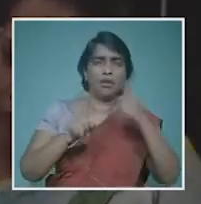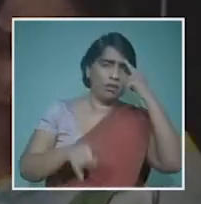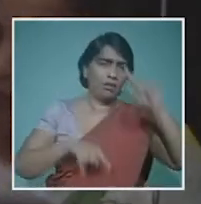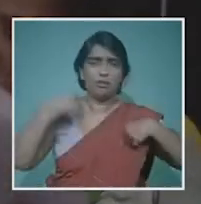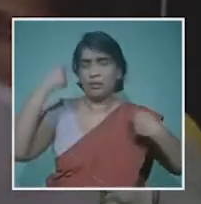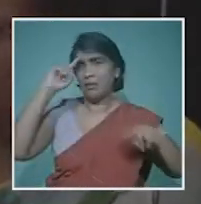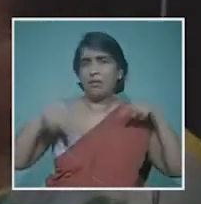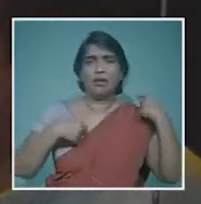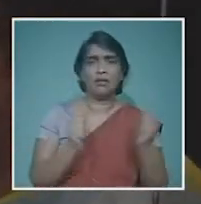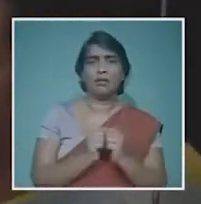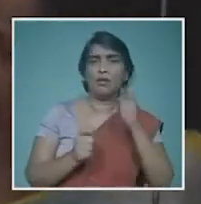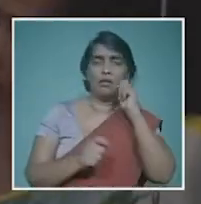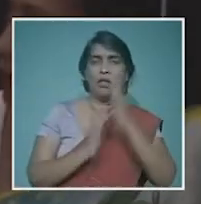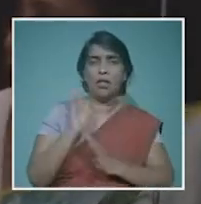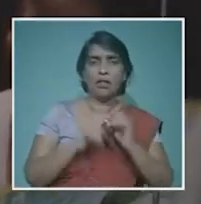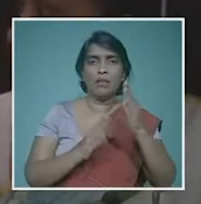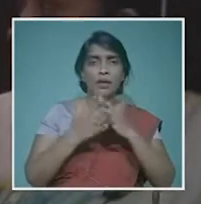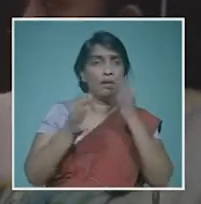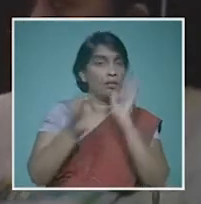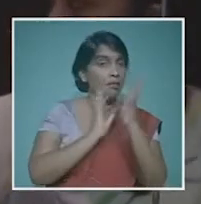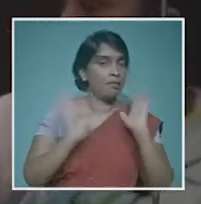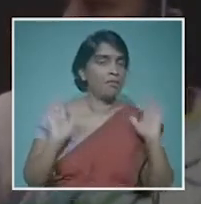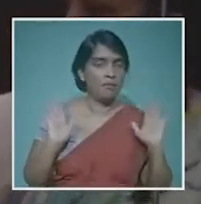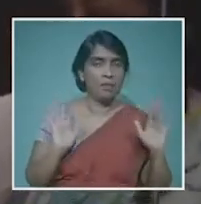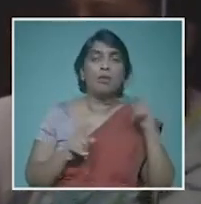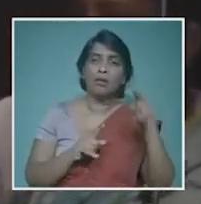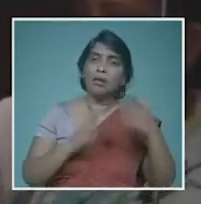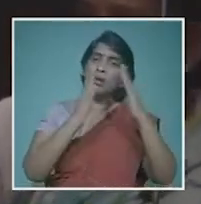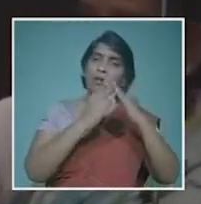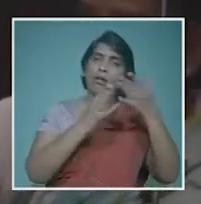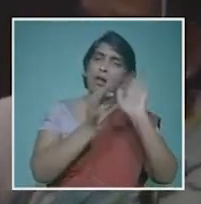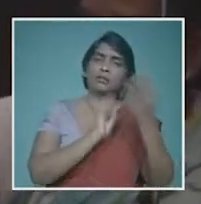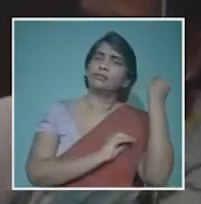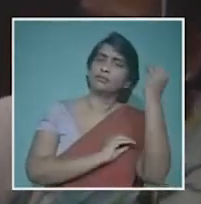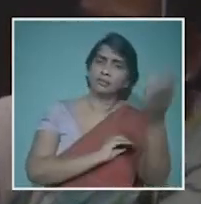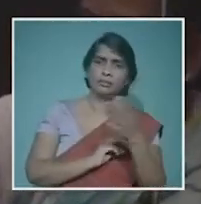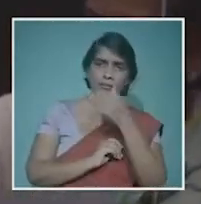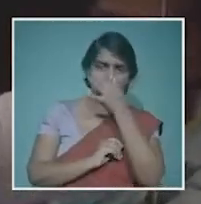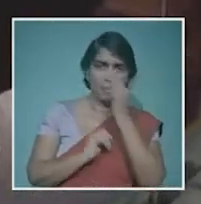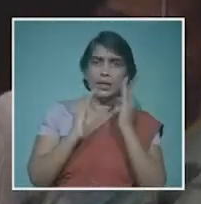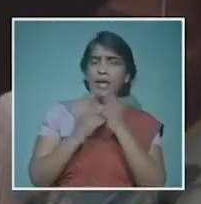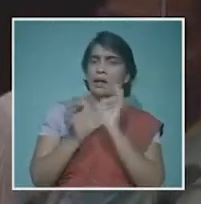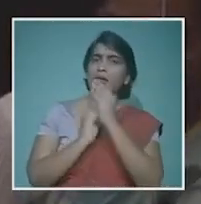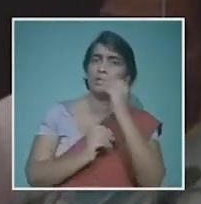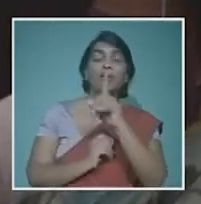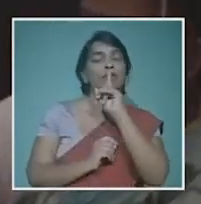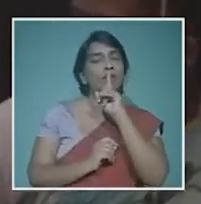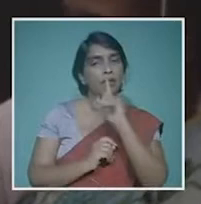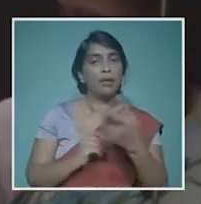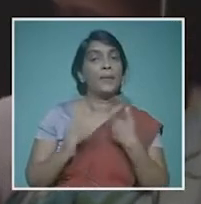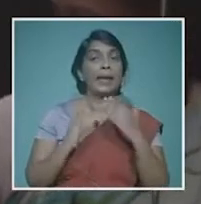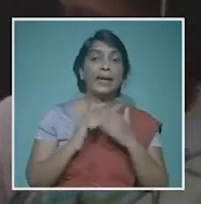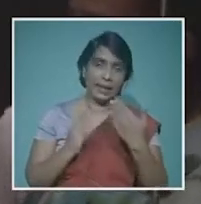සෙල්ලම් කළා මහජන නියෝජිතයන් ගෙවල් පුච්චන්න බෑ. එහෙනම් ඒගොල්ලන් ගෙවල් වල ඇඩ්‍රස් දෙන්න ඕන. ඒගොල්ලන් ගෙවල් වල ඇඩ්‍රස් දීලා කියන්න ඕන අපේ